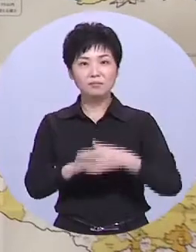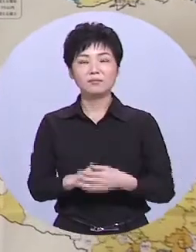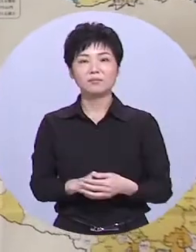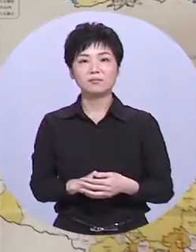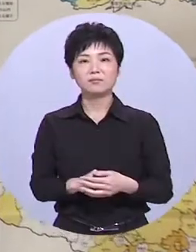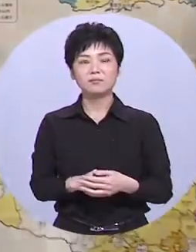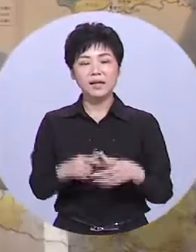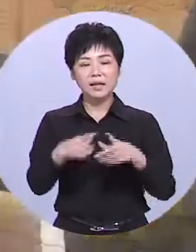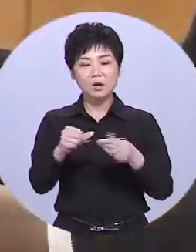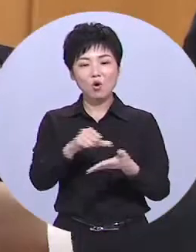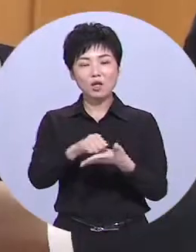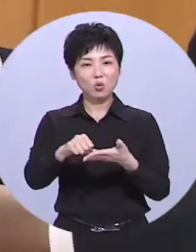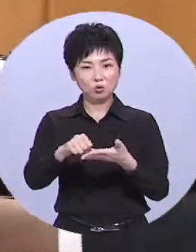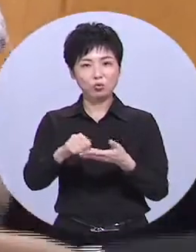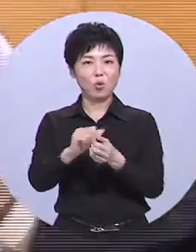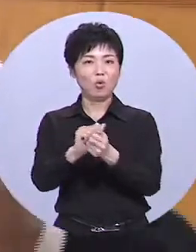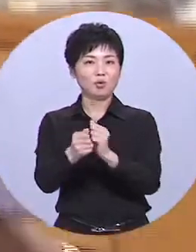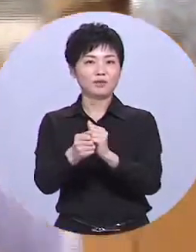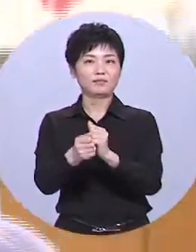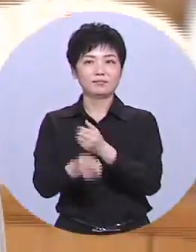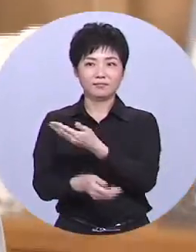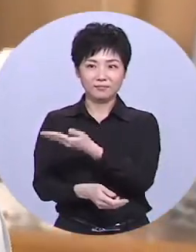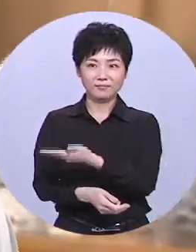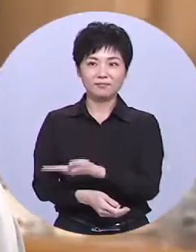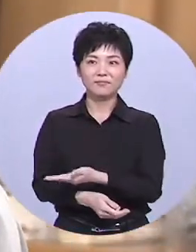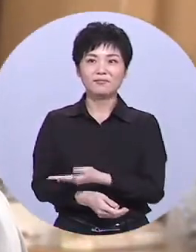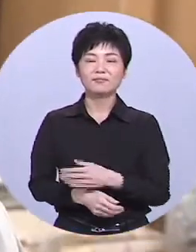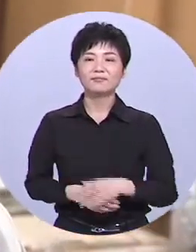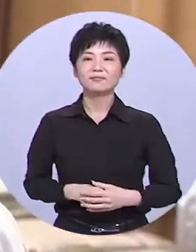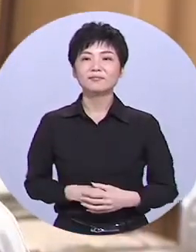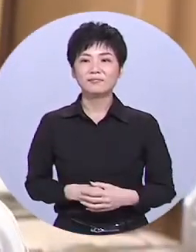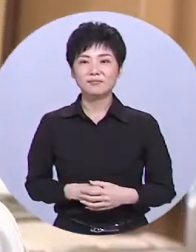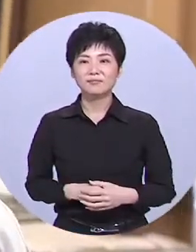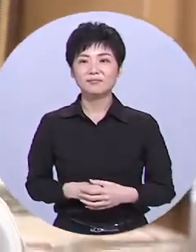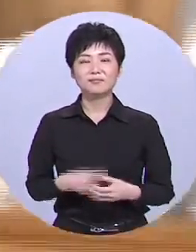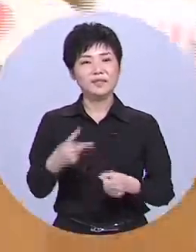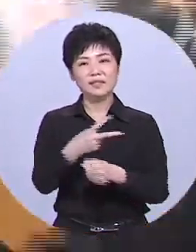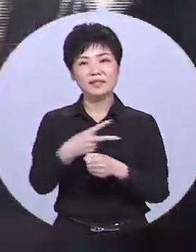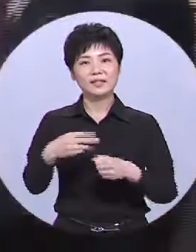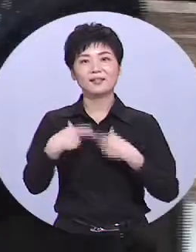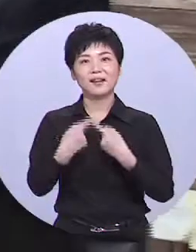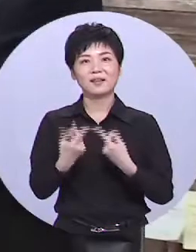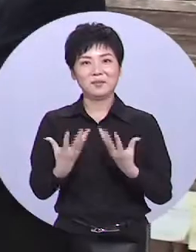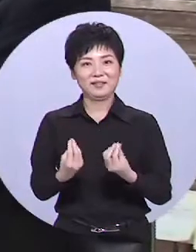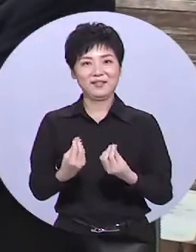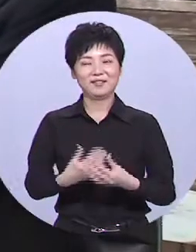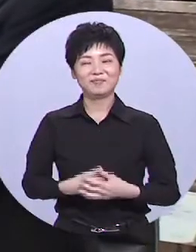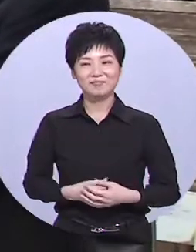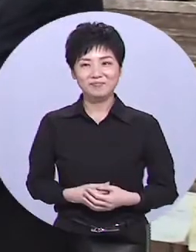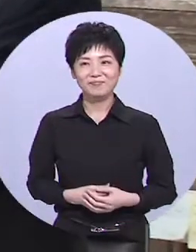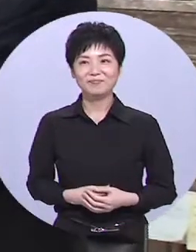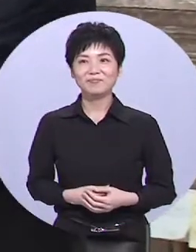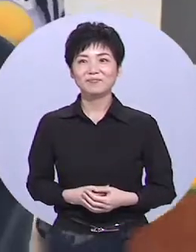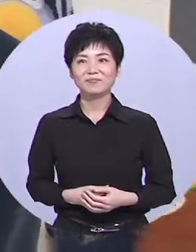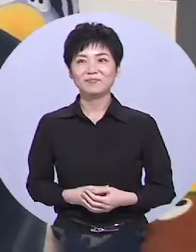れまでの日本記録を5秒更新する2時間6分11秒で2位入賞を果たしました。